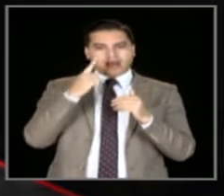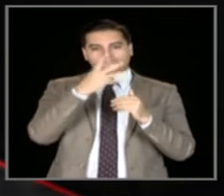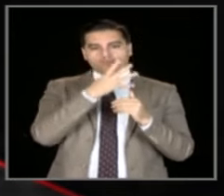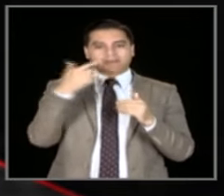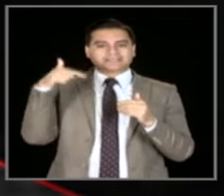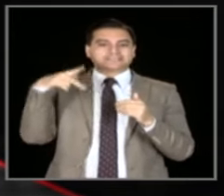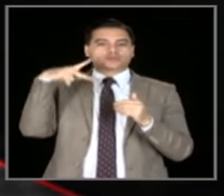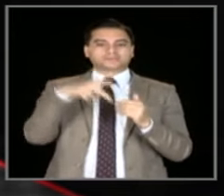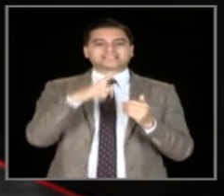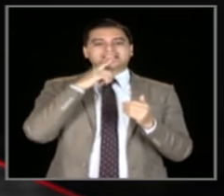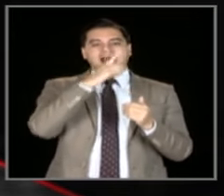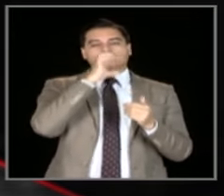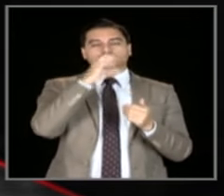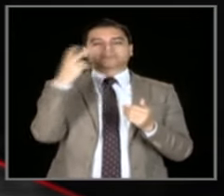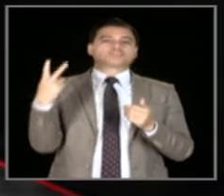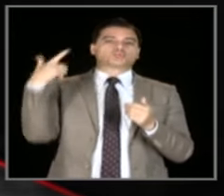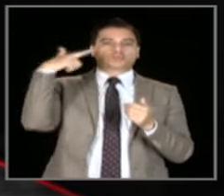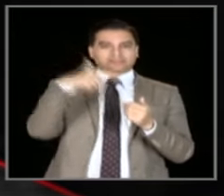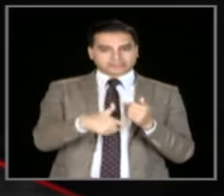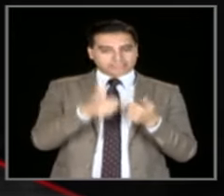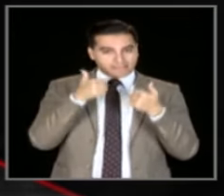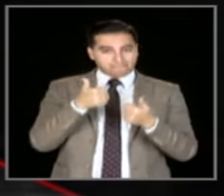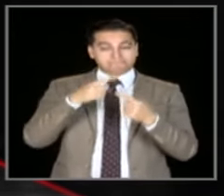رقم 1486 لعام